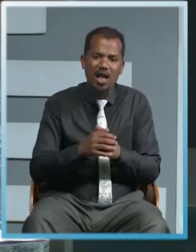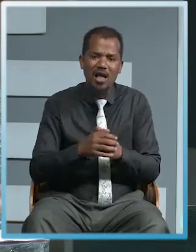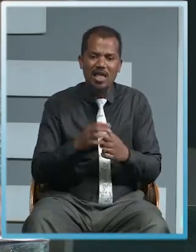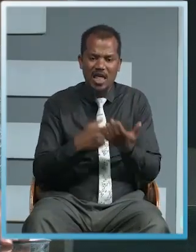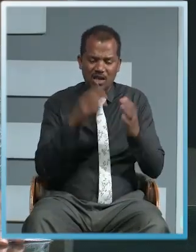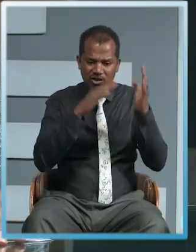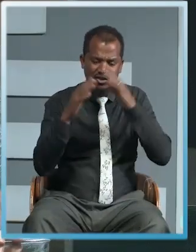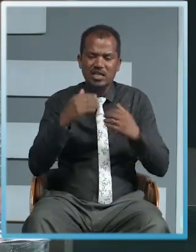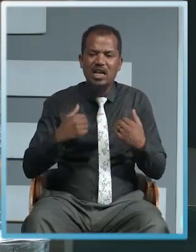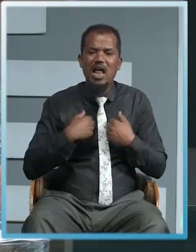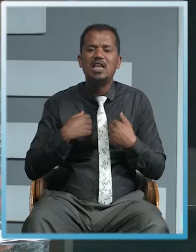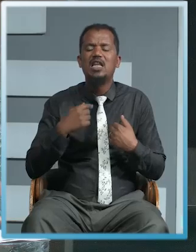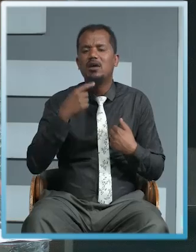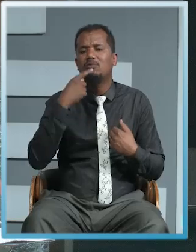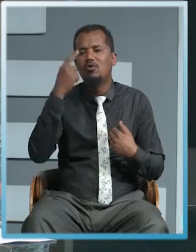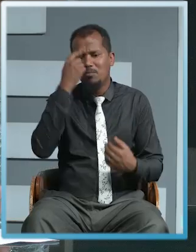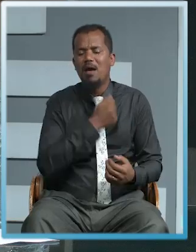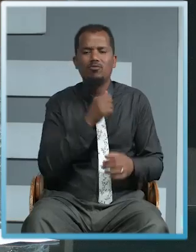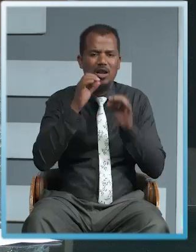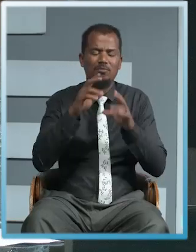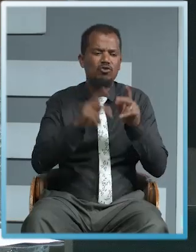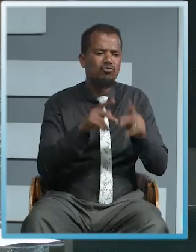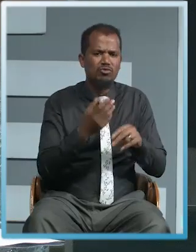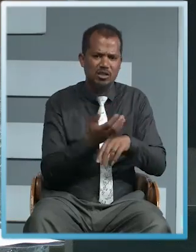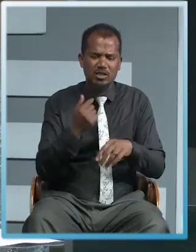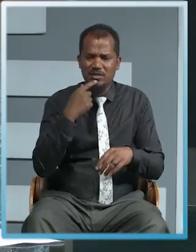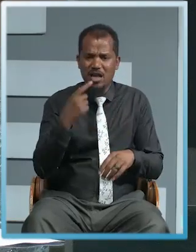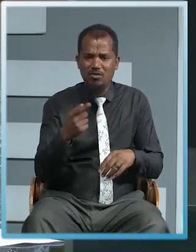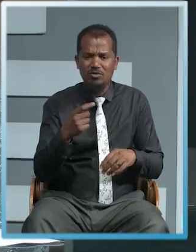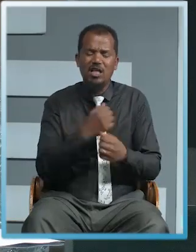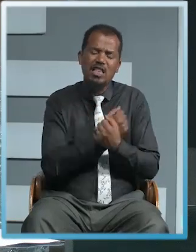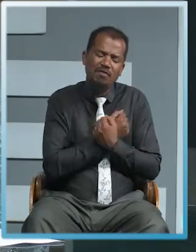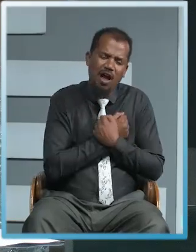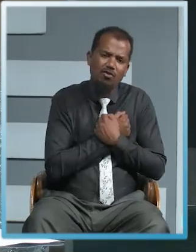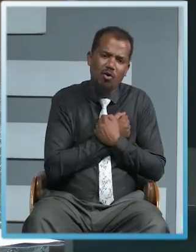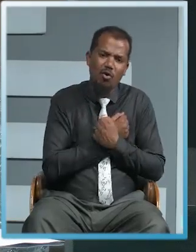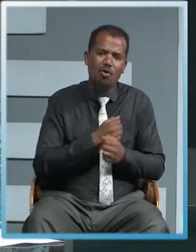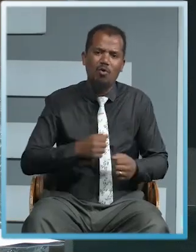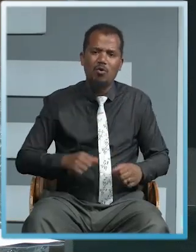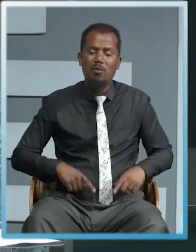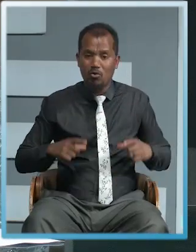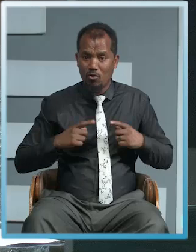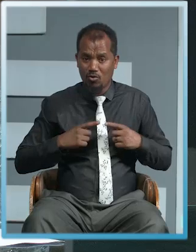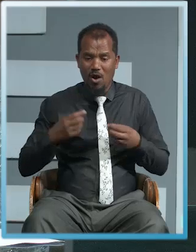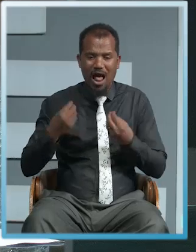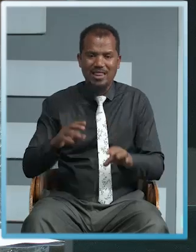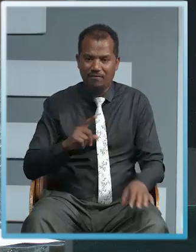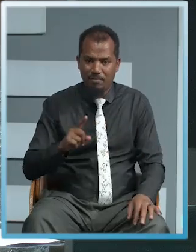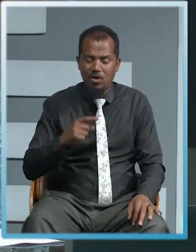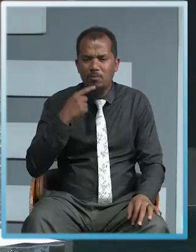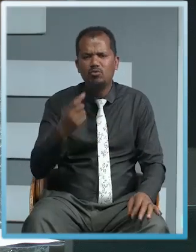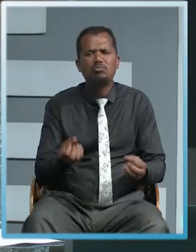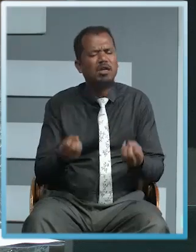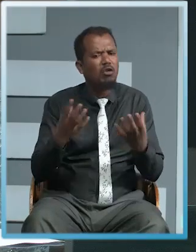یه چگرال لبلو یمیامنو یلوم حزبوجا راسوگار تو آدک دمرسوم من دانستو تفکر یمنور باهلو علت افام منا